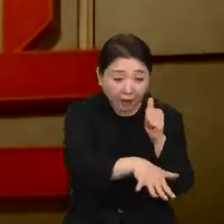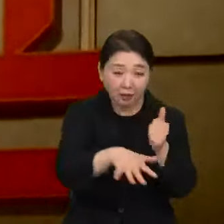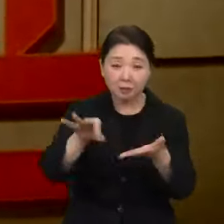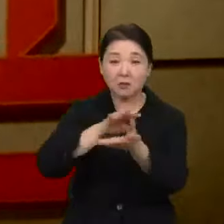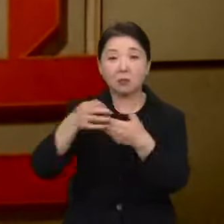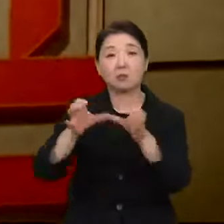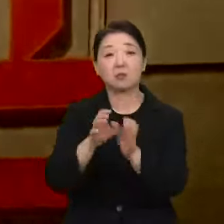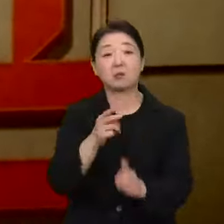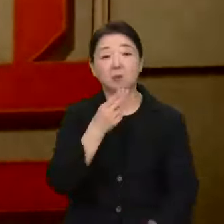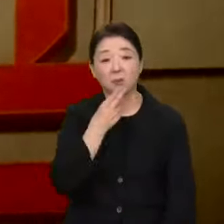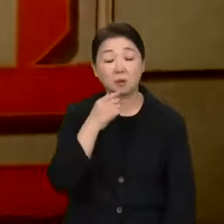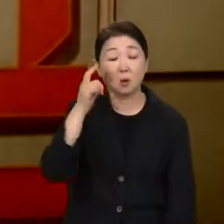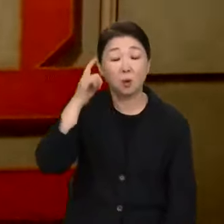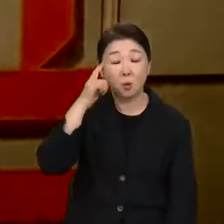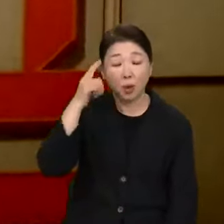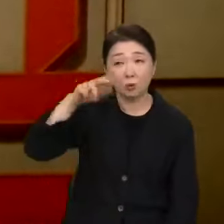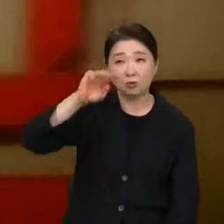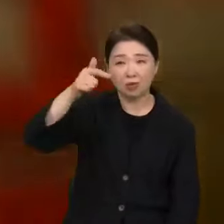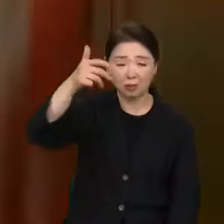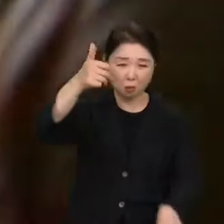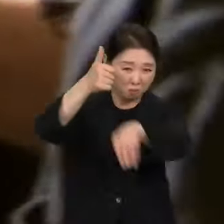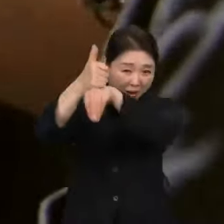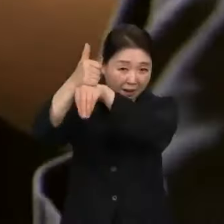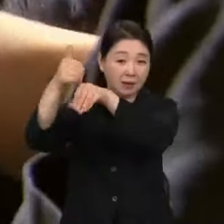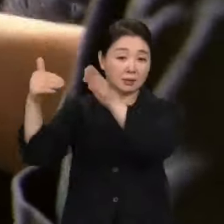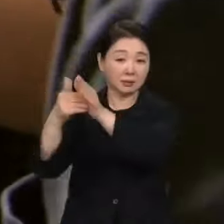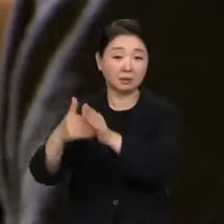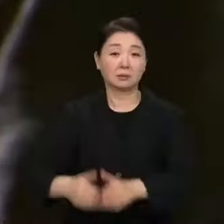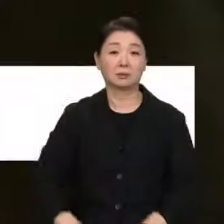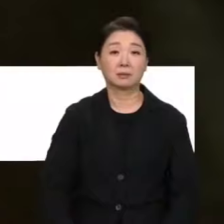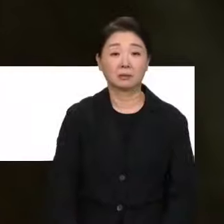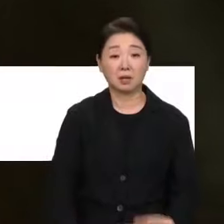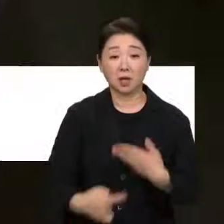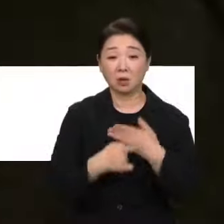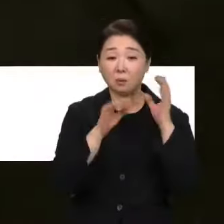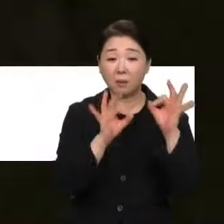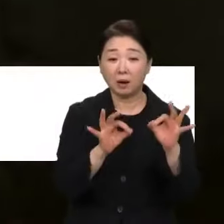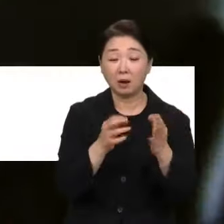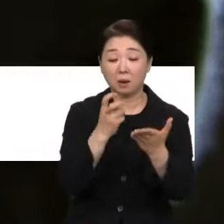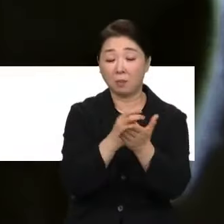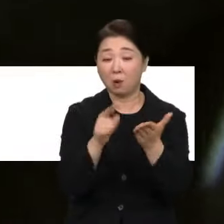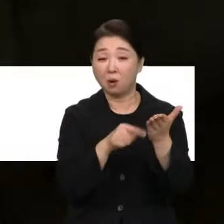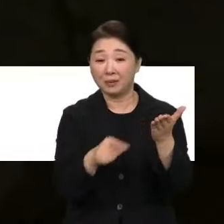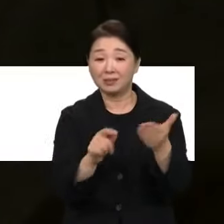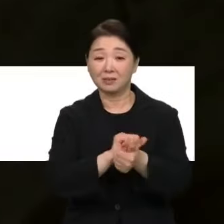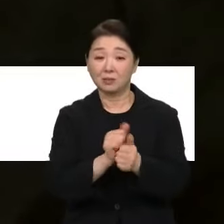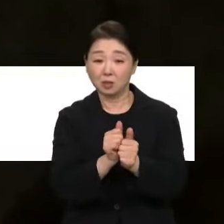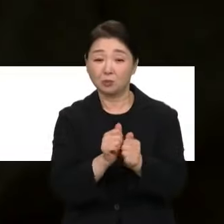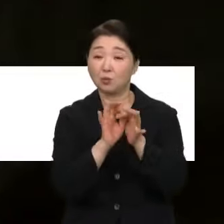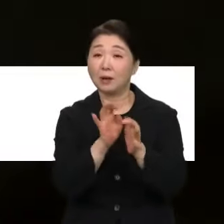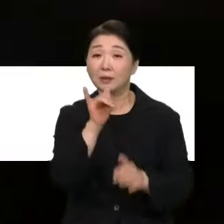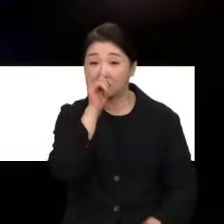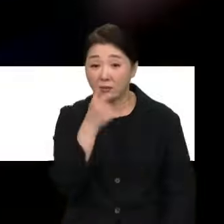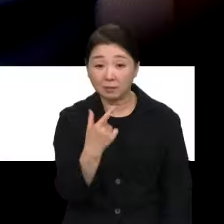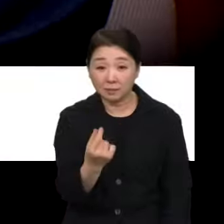그룹의 자금줄을 쥐고 있어서란 겁니다. 표면적으로 이제 법인과 이제 지분 관계를 갖고